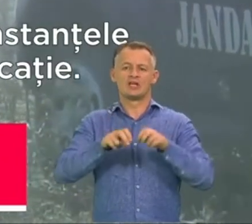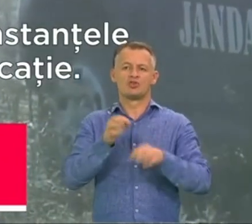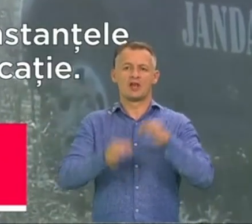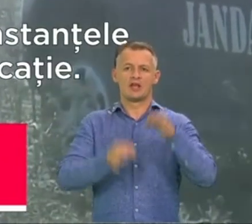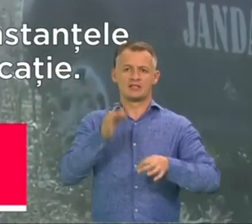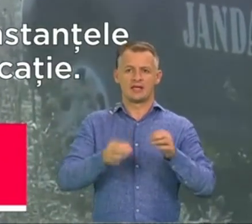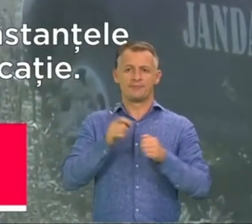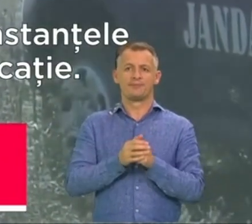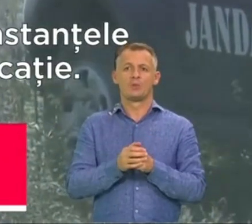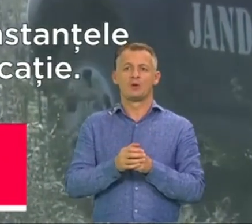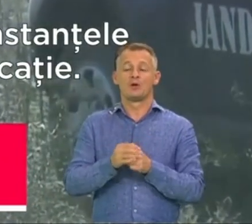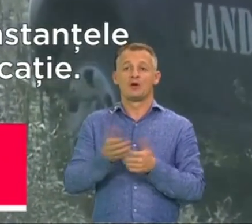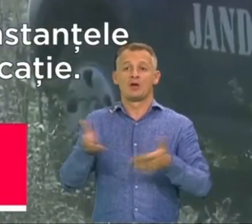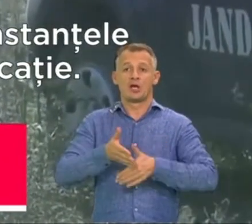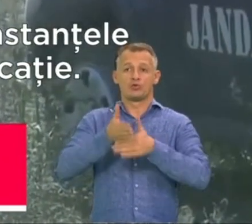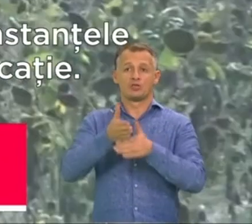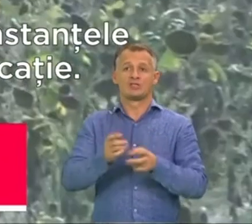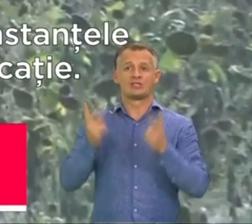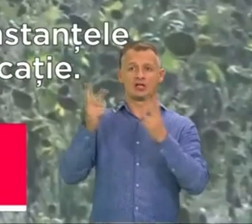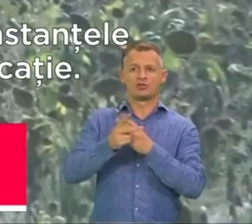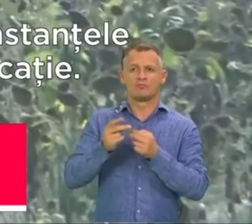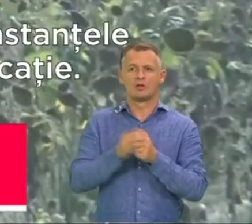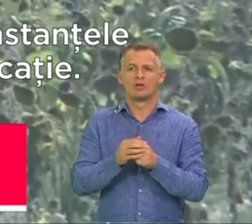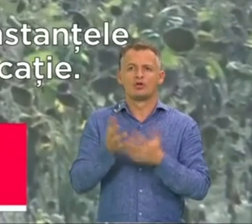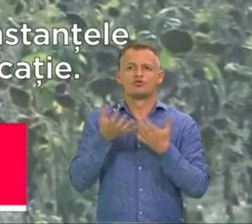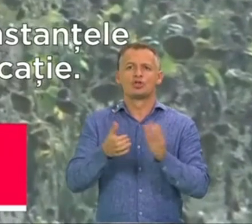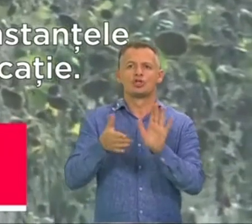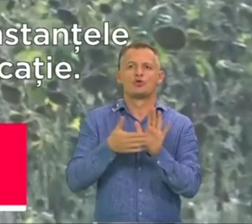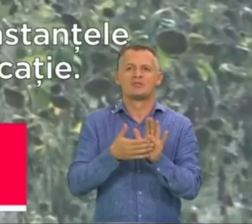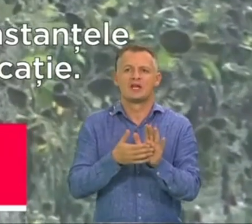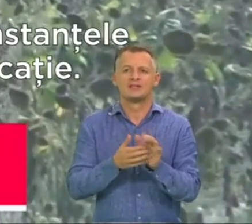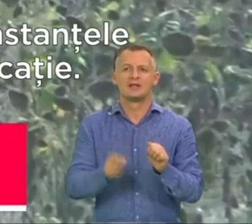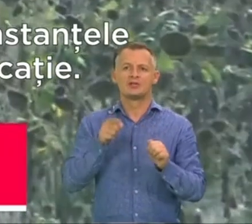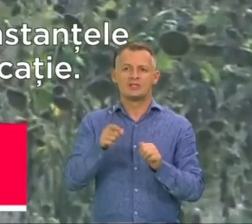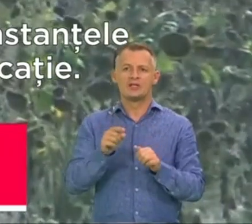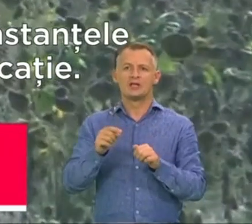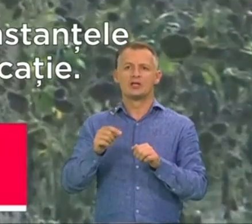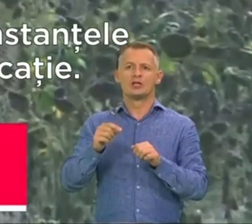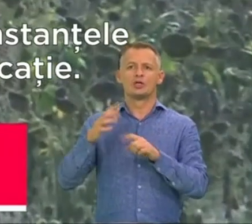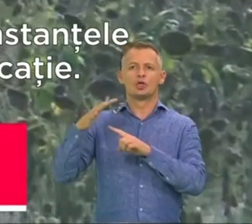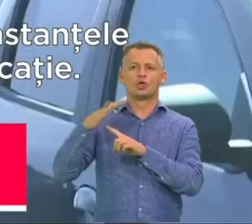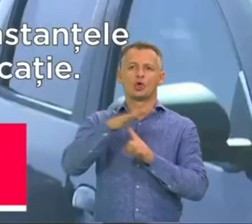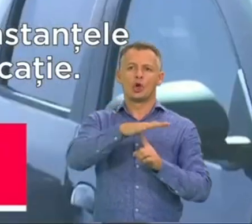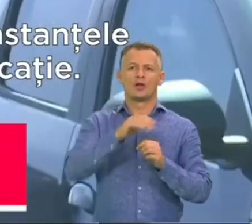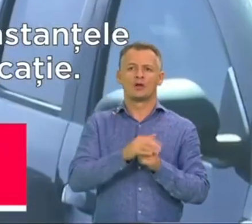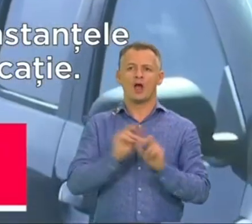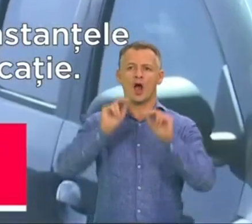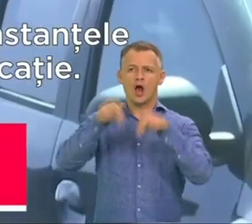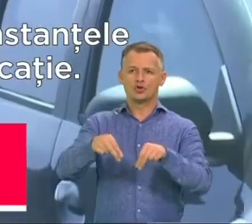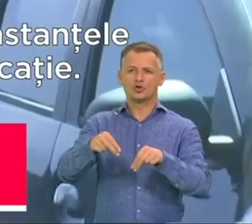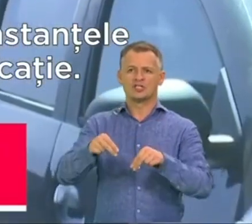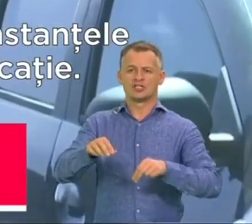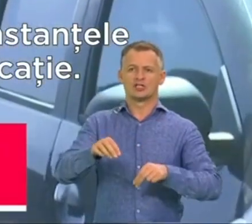să ne ajute să furizăm, să înțelegem exact circumstanțele în care această dronă a